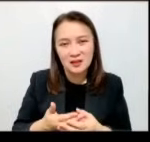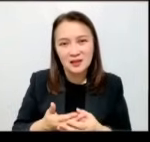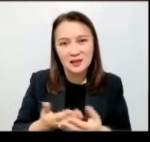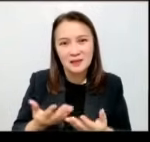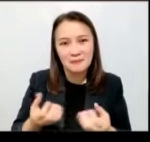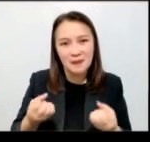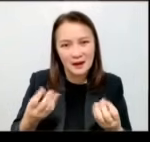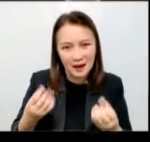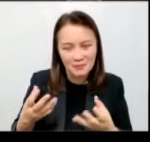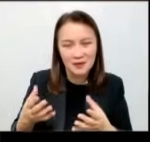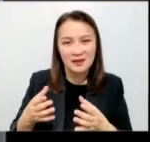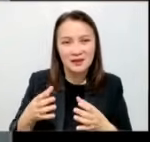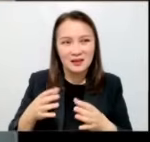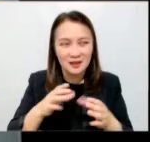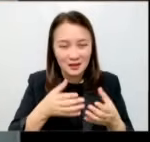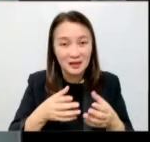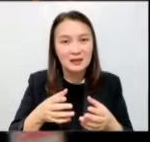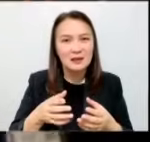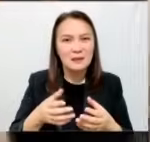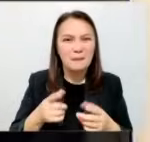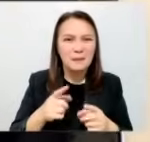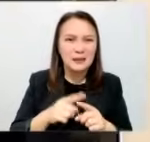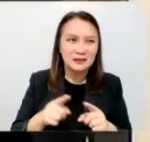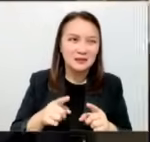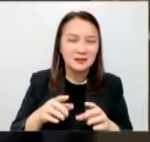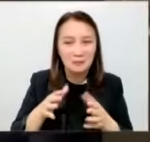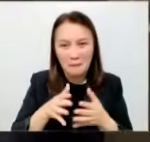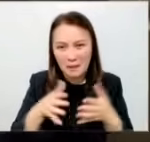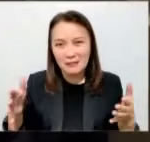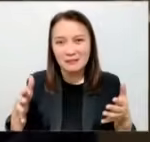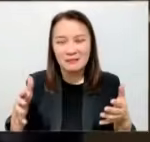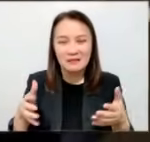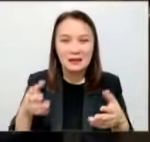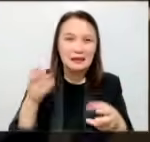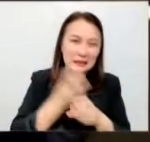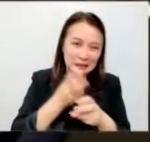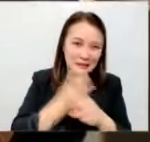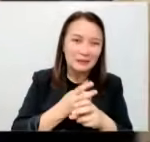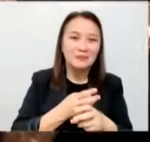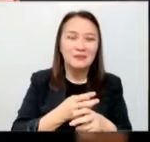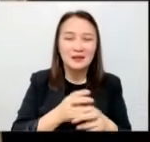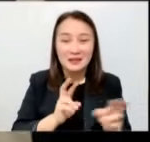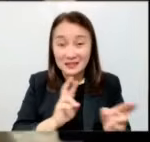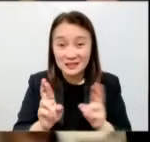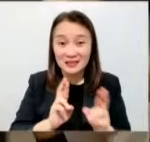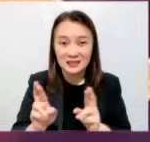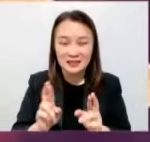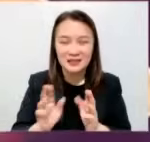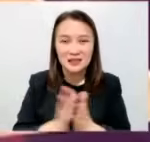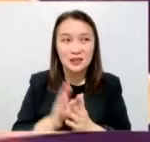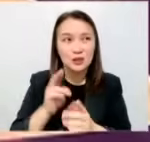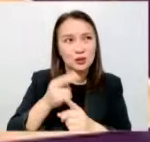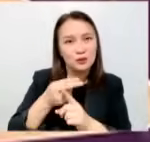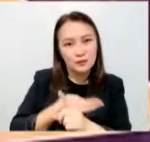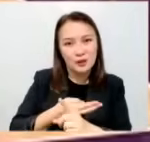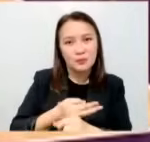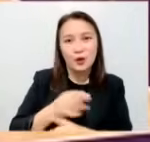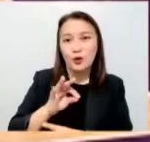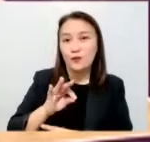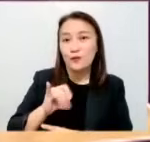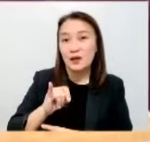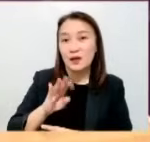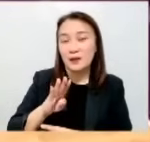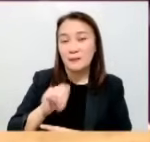pool, baka mas mahirapan maghanda ang kuponan para sa 2025 FIBA Asia Cup Qualifiers sa November. Sumabak sa FIBA OQT